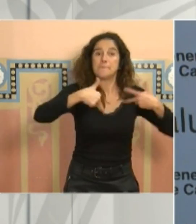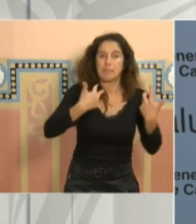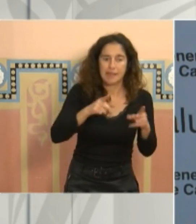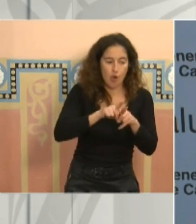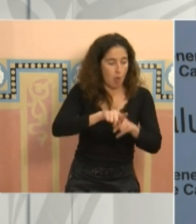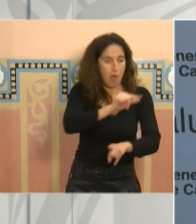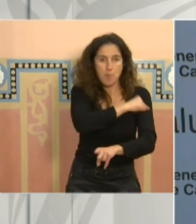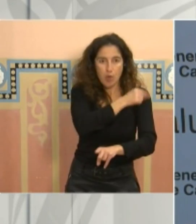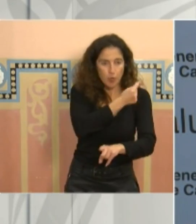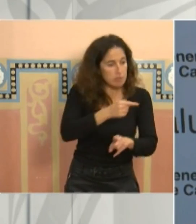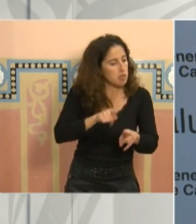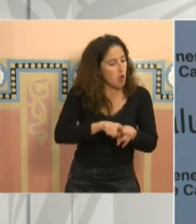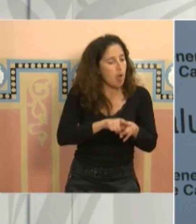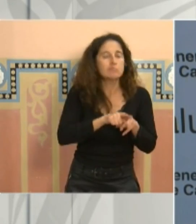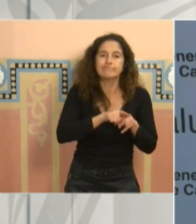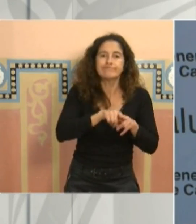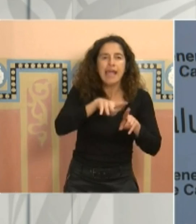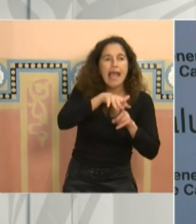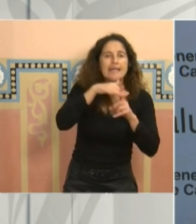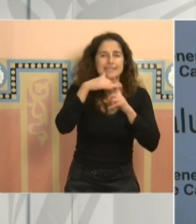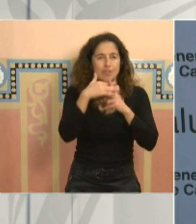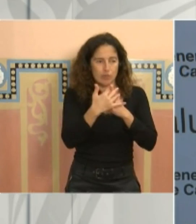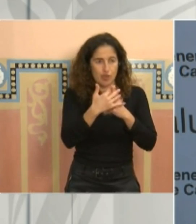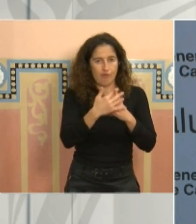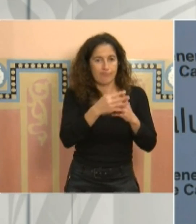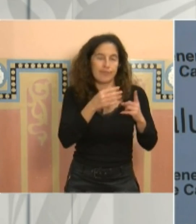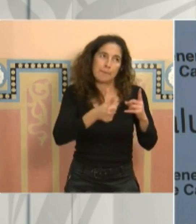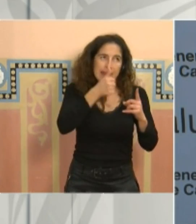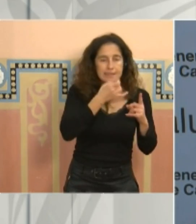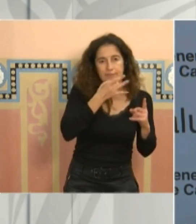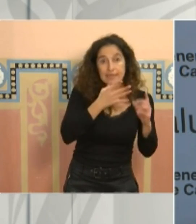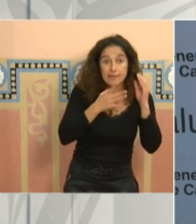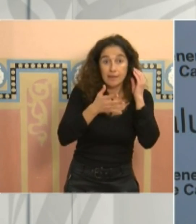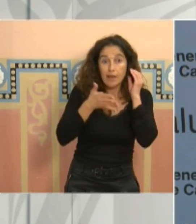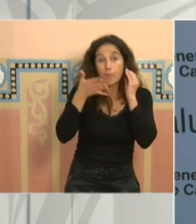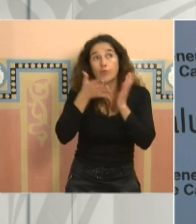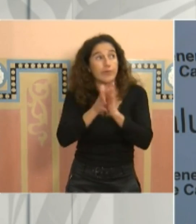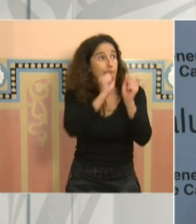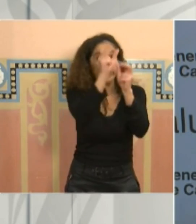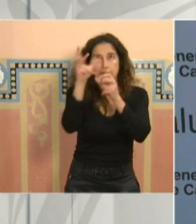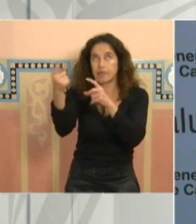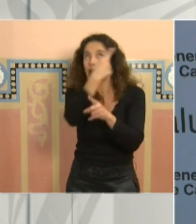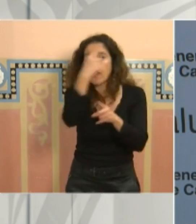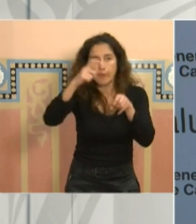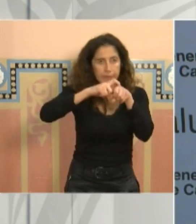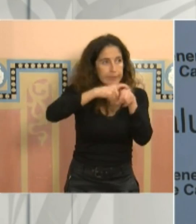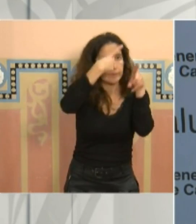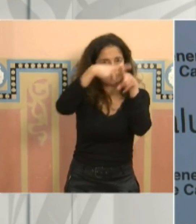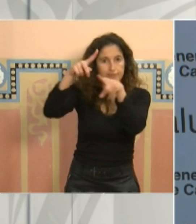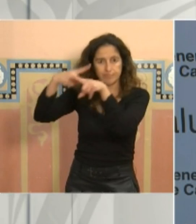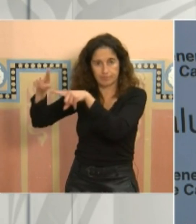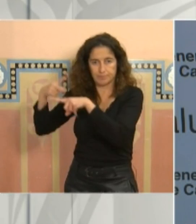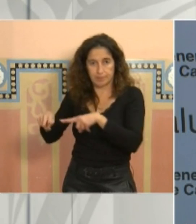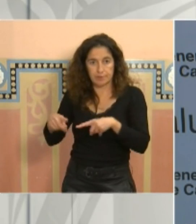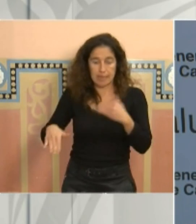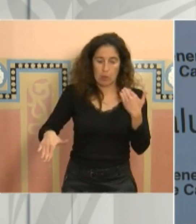roda amb una casuística que no fos la més complexa de la que ens trobarem en totes les residències, sinó iniciant,